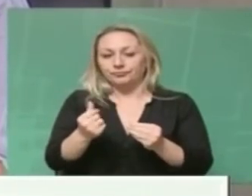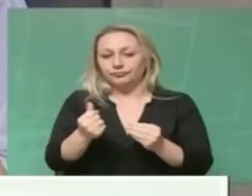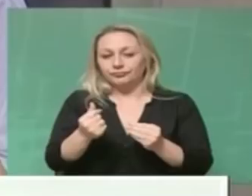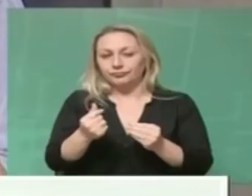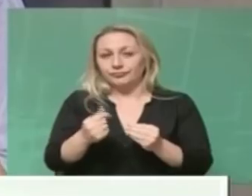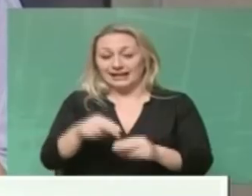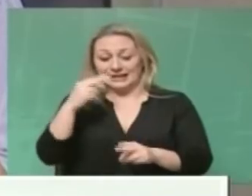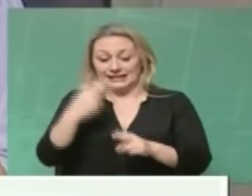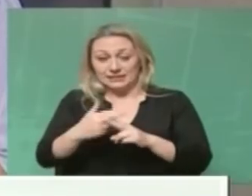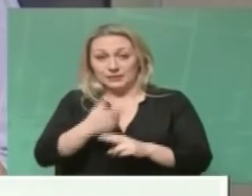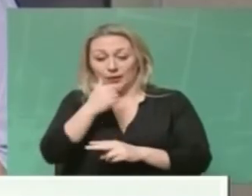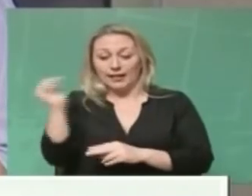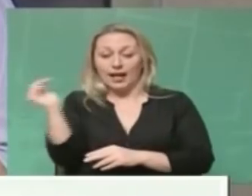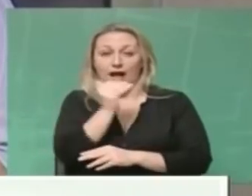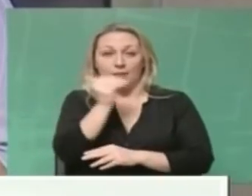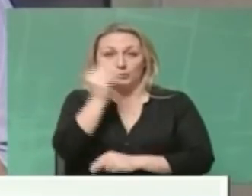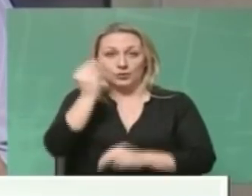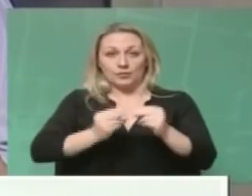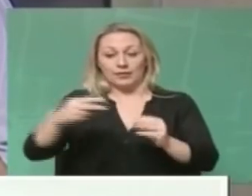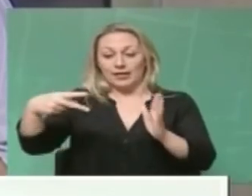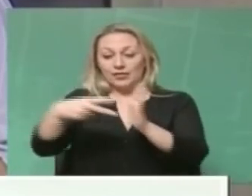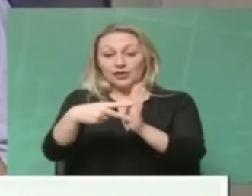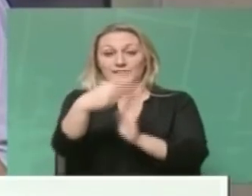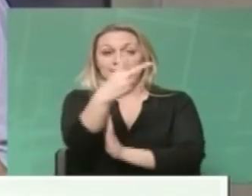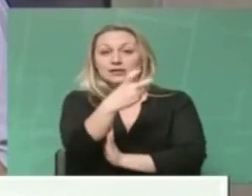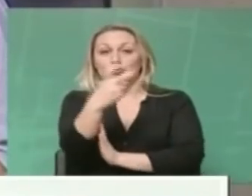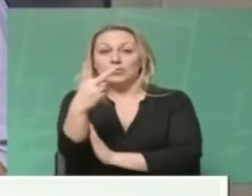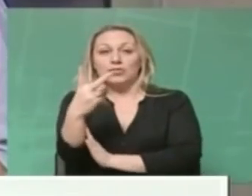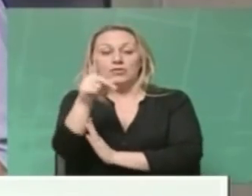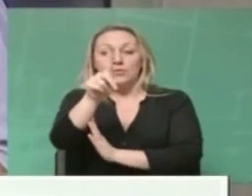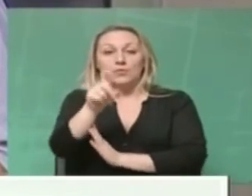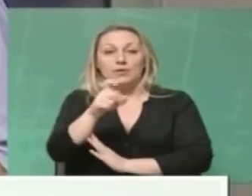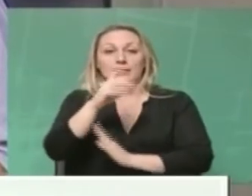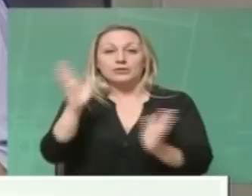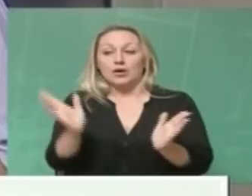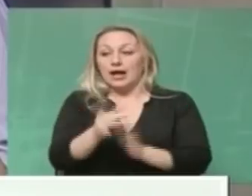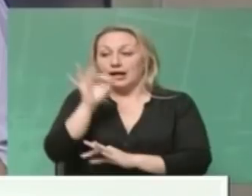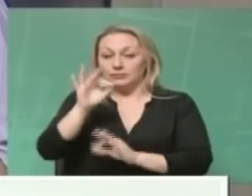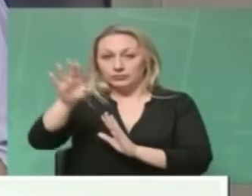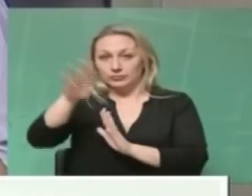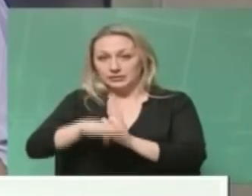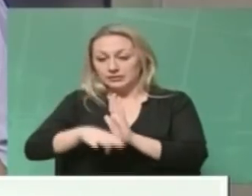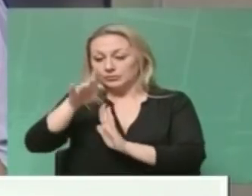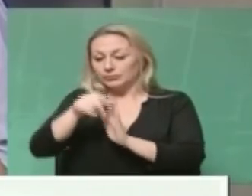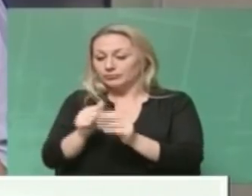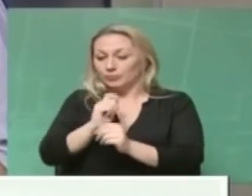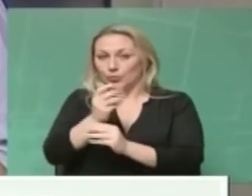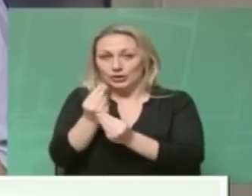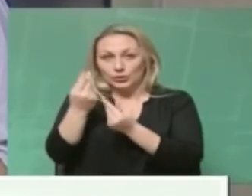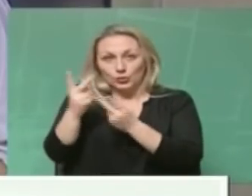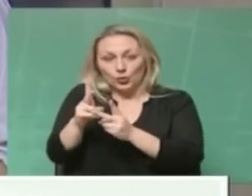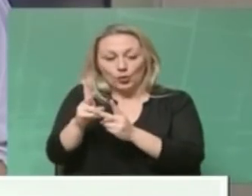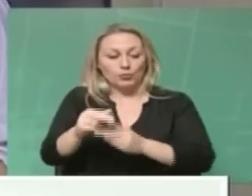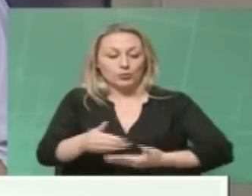πολύ άμεσο δηλαδή να γίνει ότι μέχρι το 2022 να μην υπάρχουν, εάν υλοποιηθεί αυτή η γραμμή, βρεφονηπιακοί